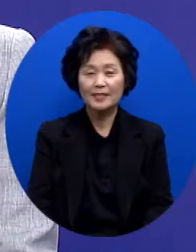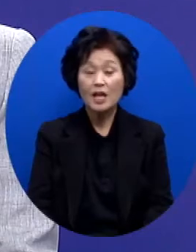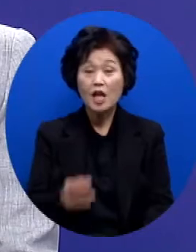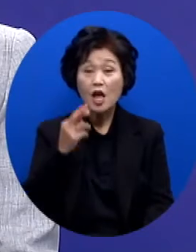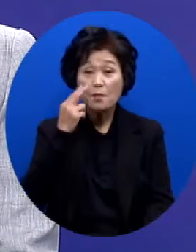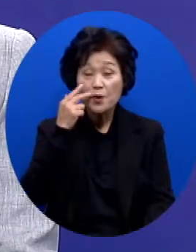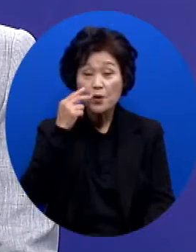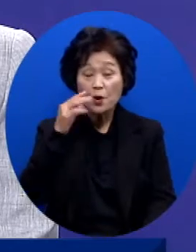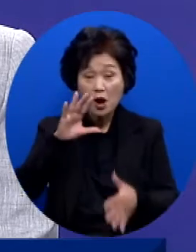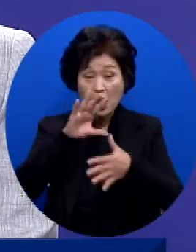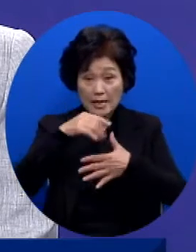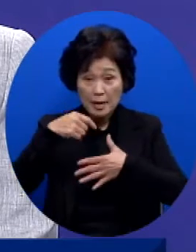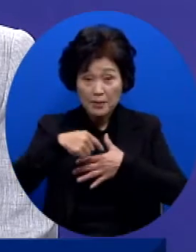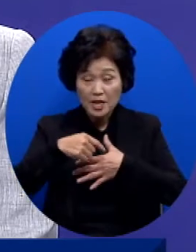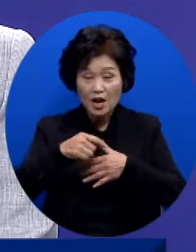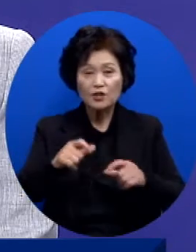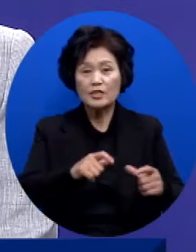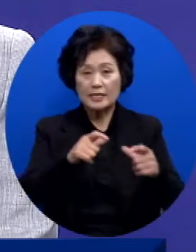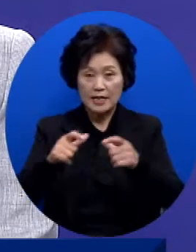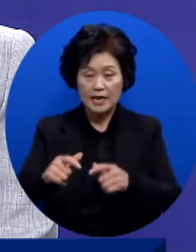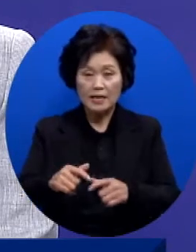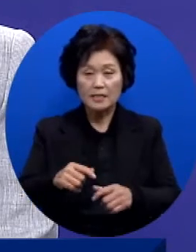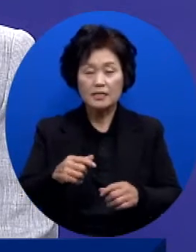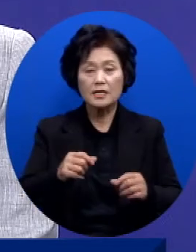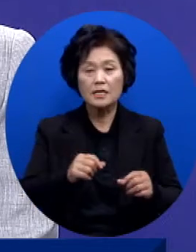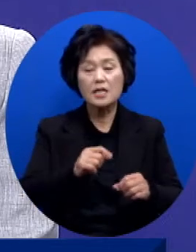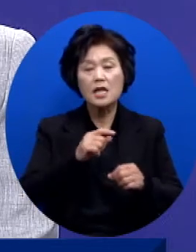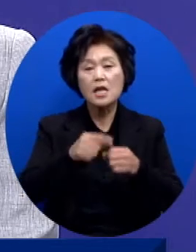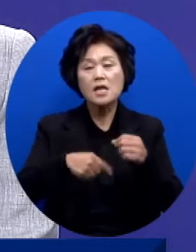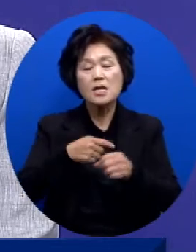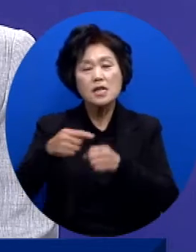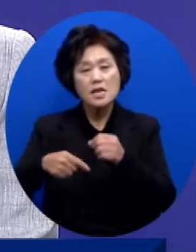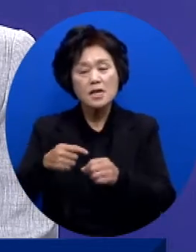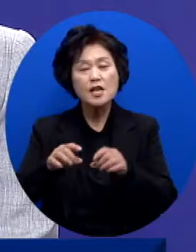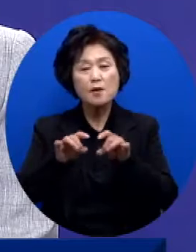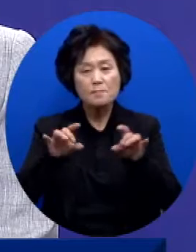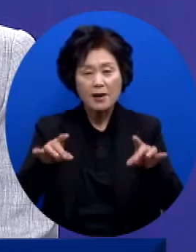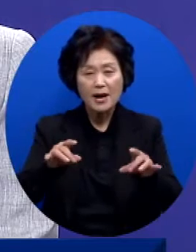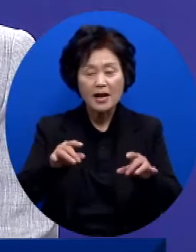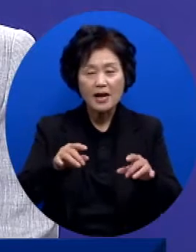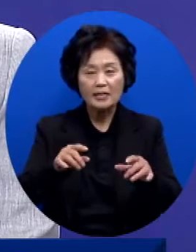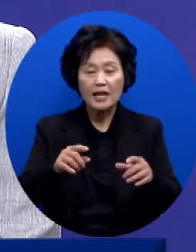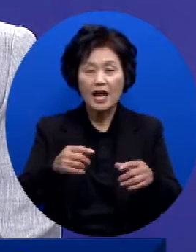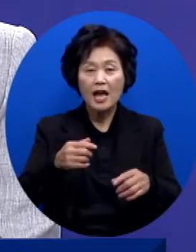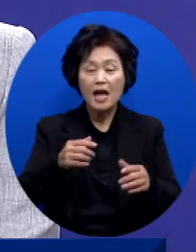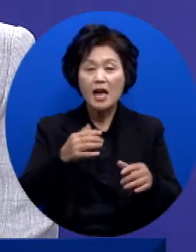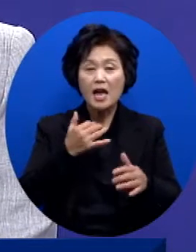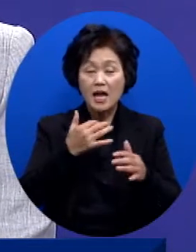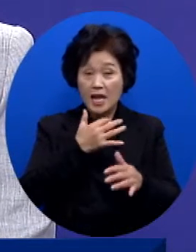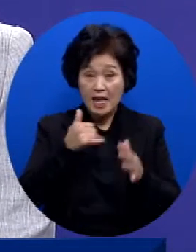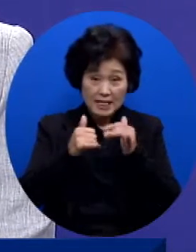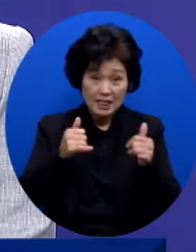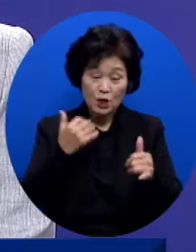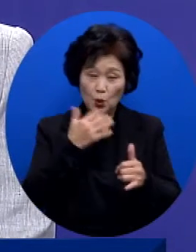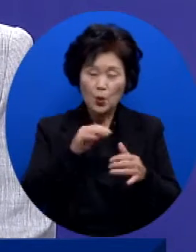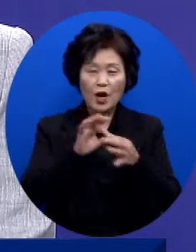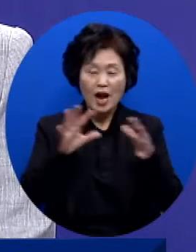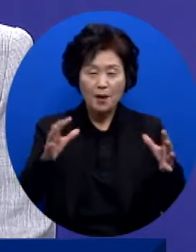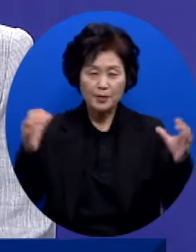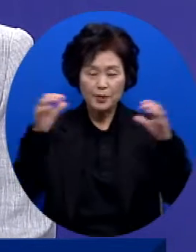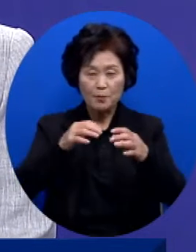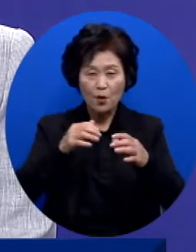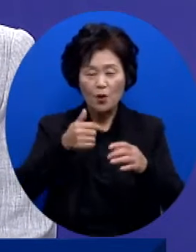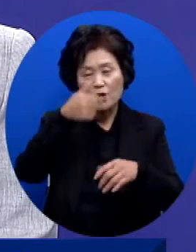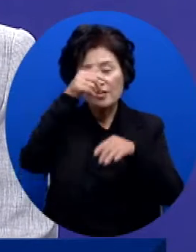미국 남가주 지역에서는 매년 민족과 인종을 초월한 연합기도대회가 열리고 있습니다. 한인 교계가